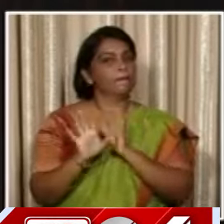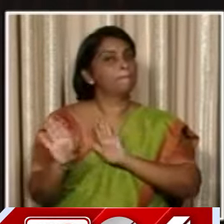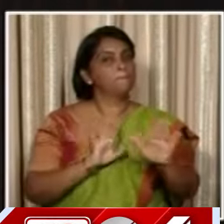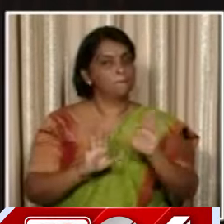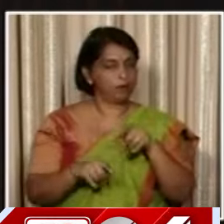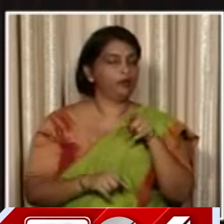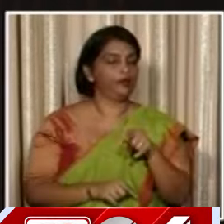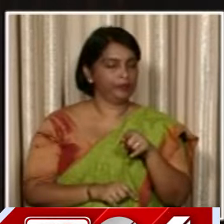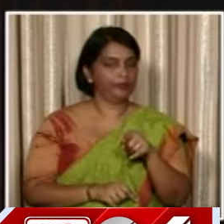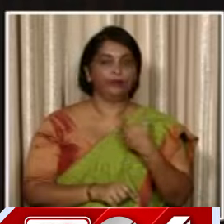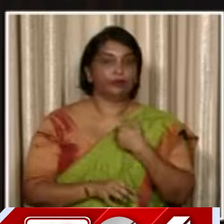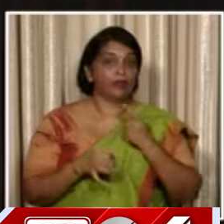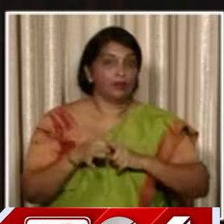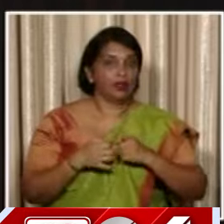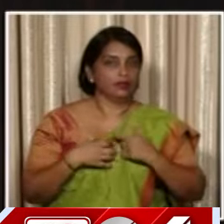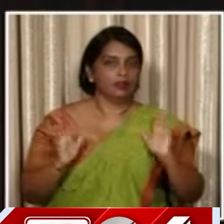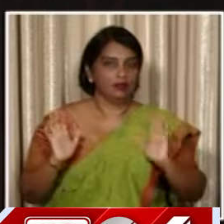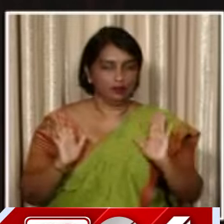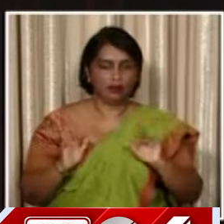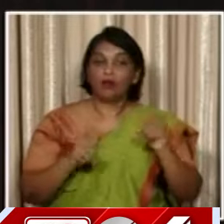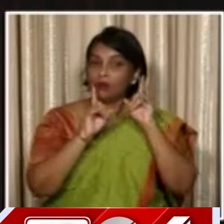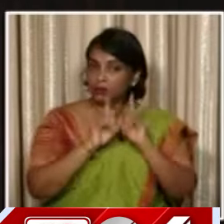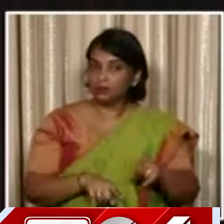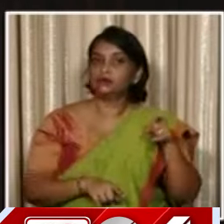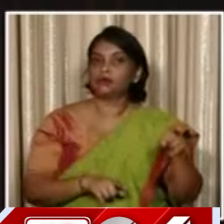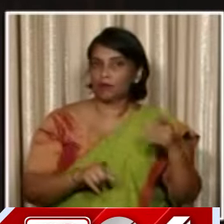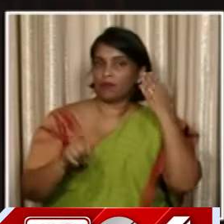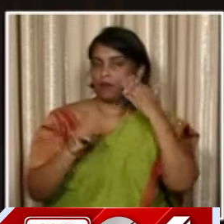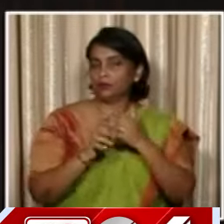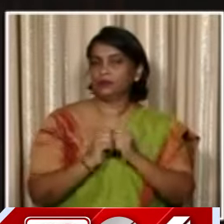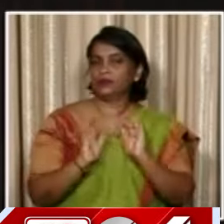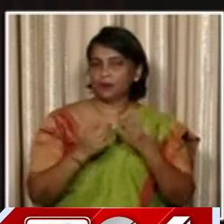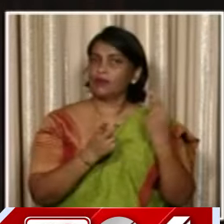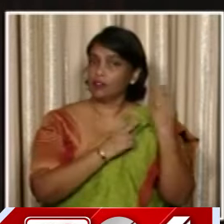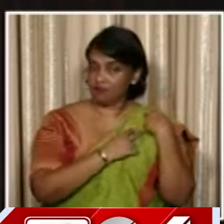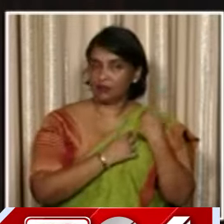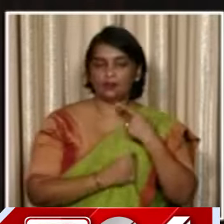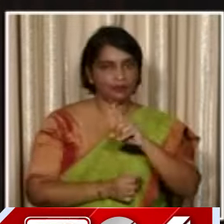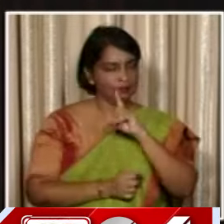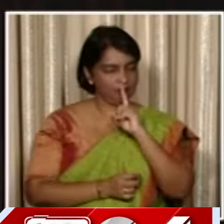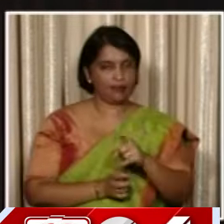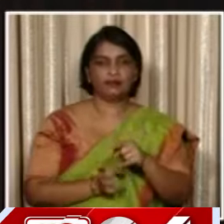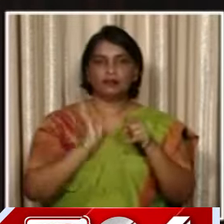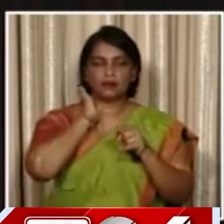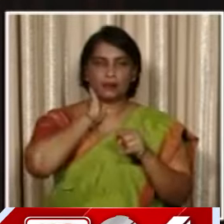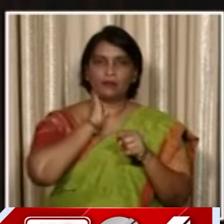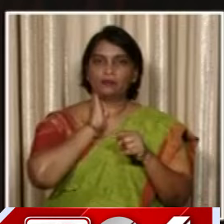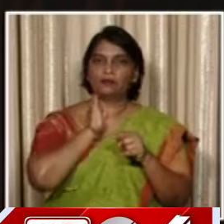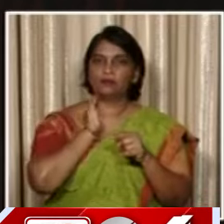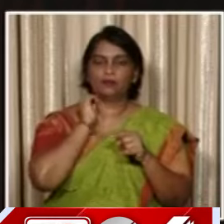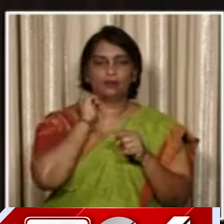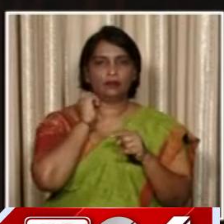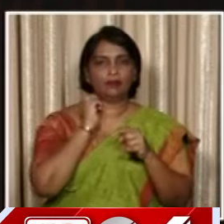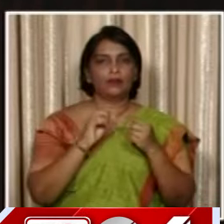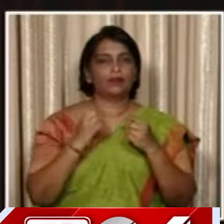කරන්න මේක අපේ ප්‍රශ්නයක් නෙමෙයි කියලා. මෙන්න මෙහෙම තමයි මේ සිද්ධිය පටන් ගත්තේ මම වගකීමෙන් කියන්නේ. ඒ වගේම තමයි ඊට